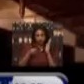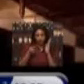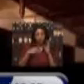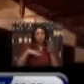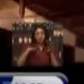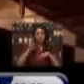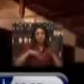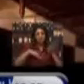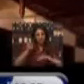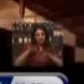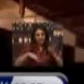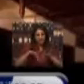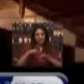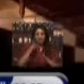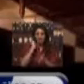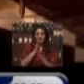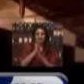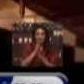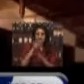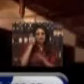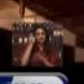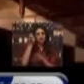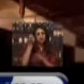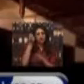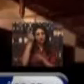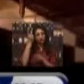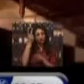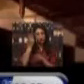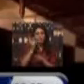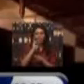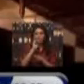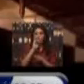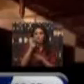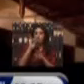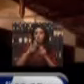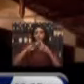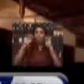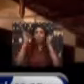سياسة، فن، ثقافة، حدث عالمي، أي شيء.